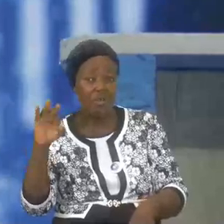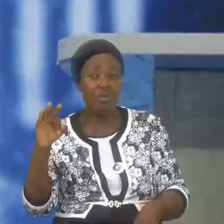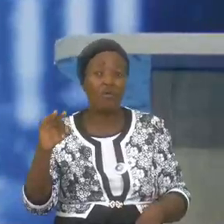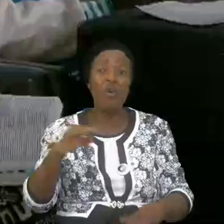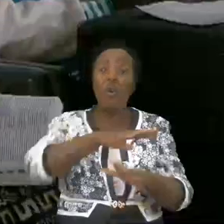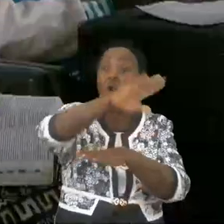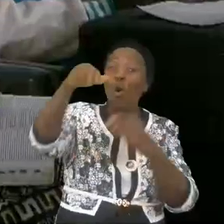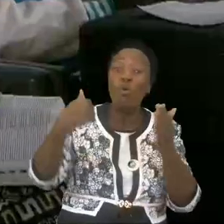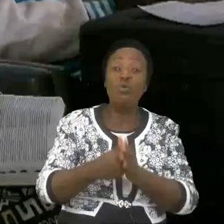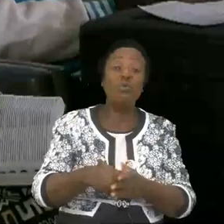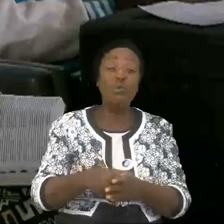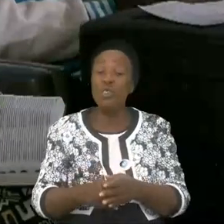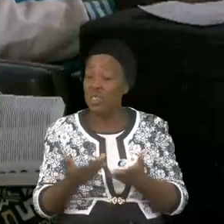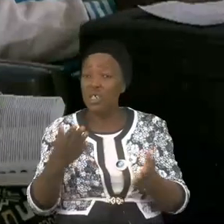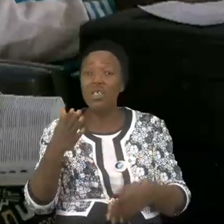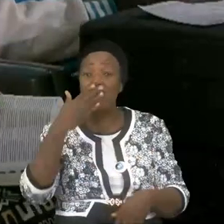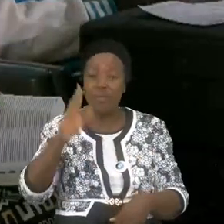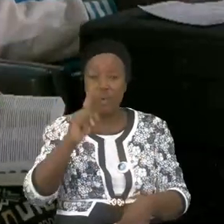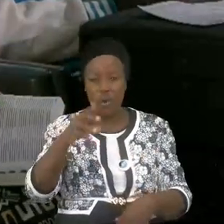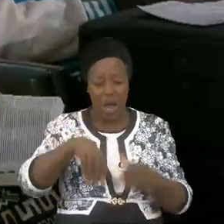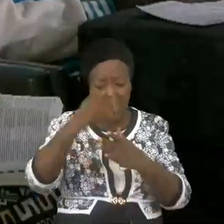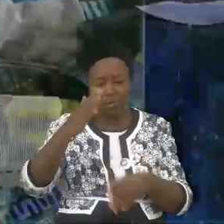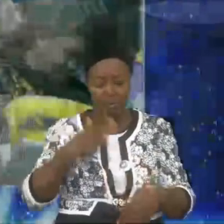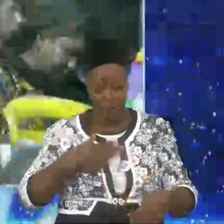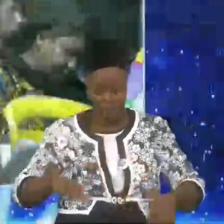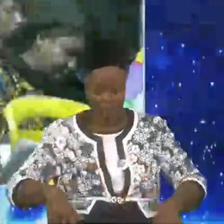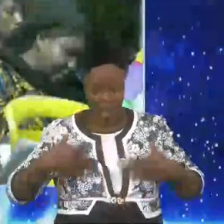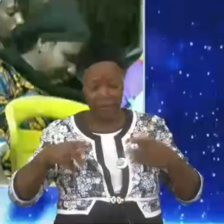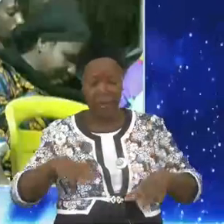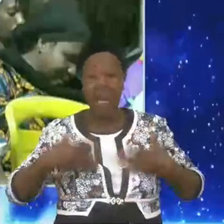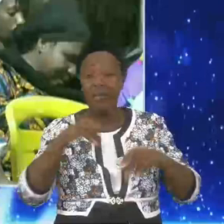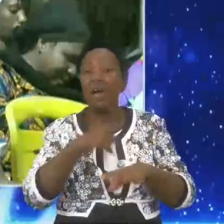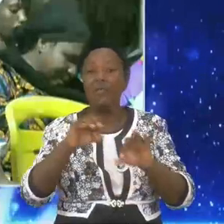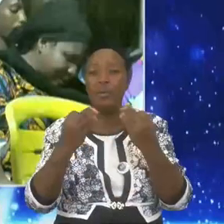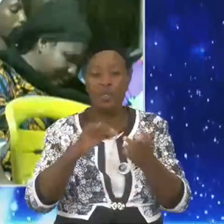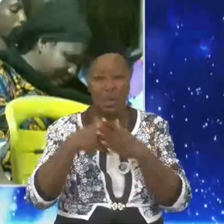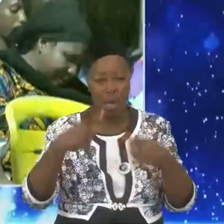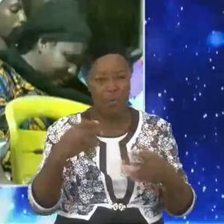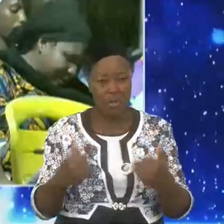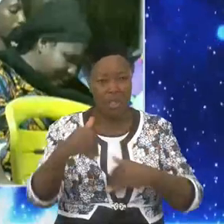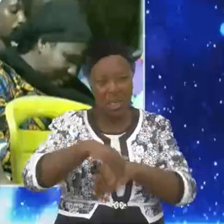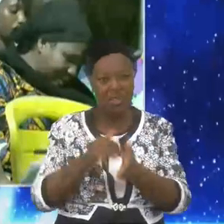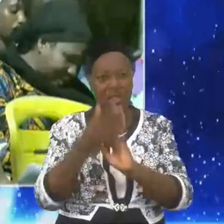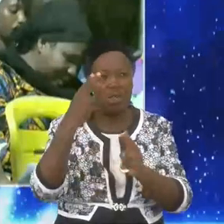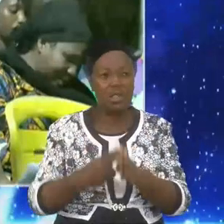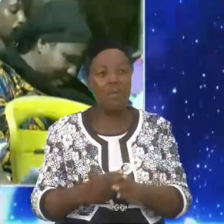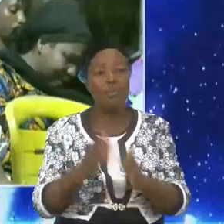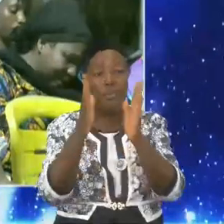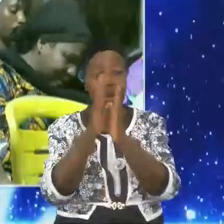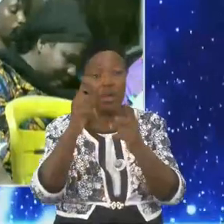Il va briser la tête du Léviathan et ça va arriver ce soir. Invoquez-moi